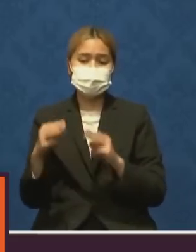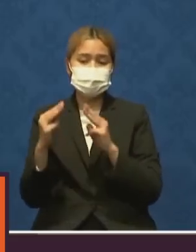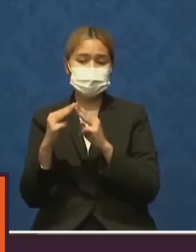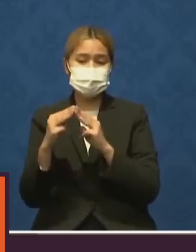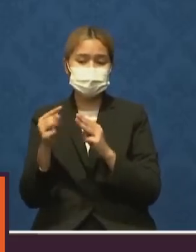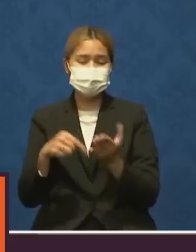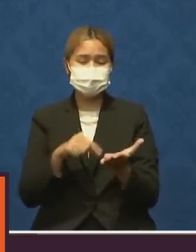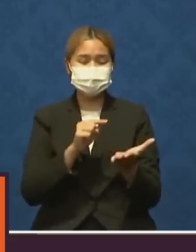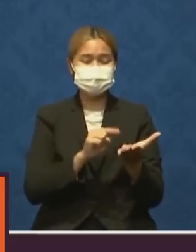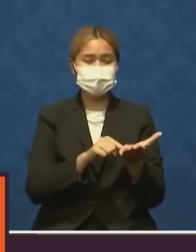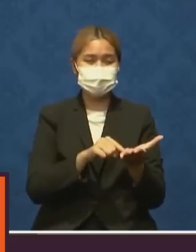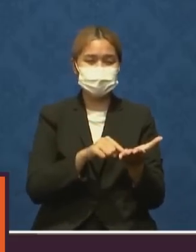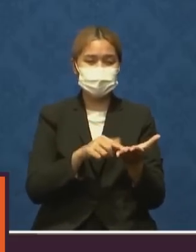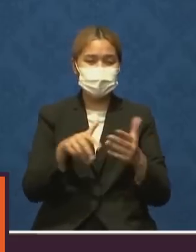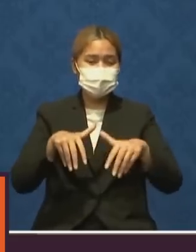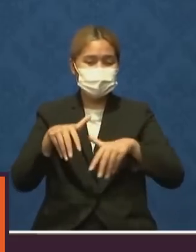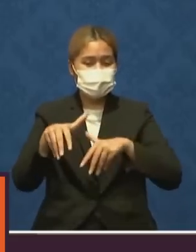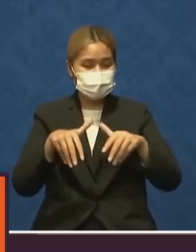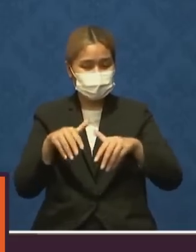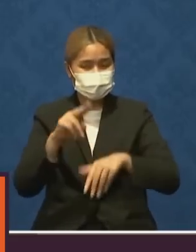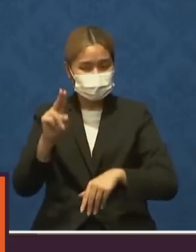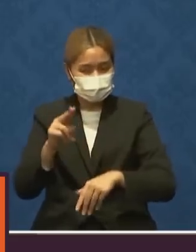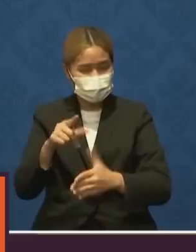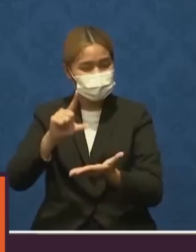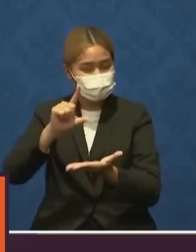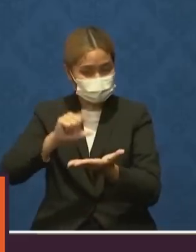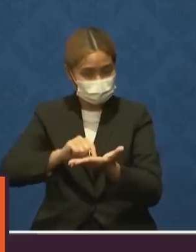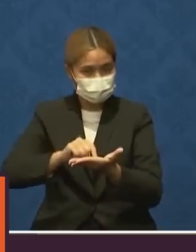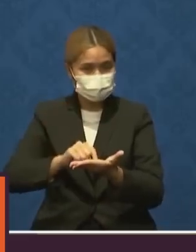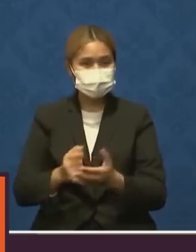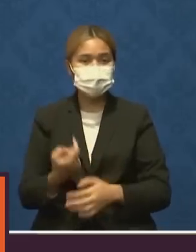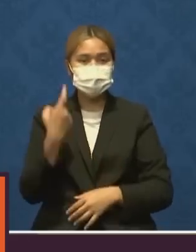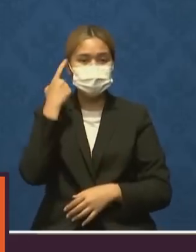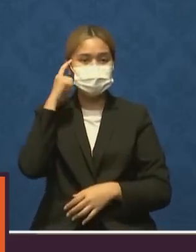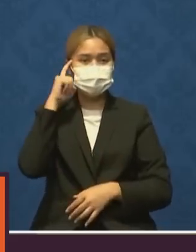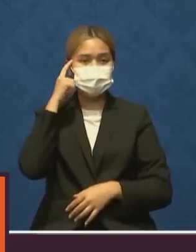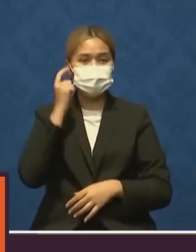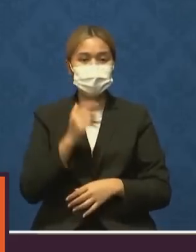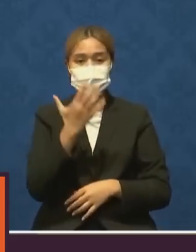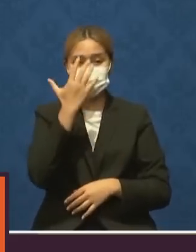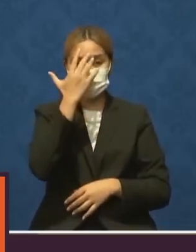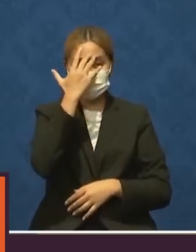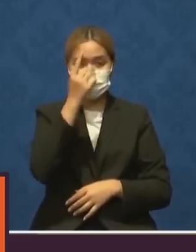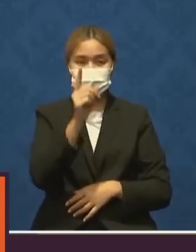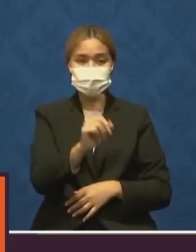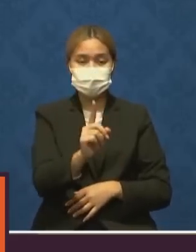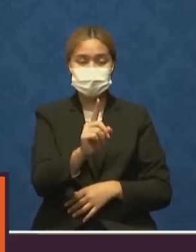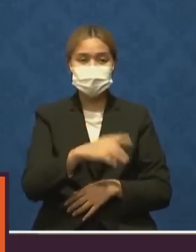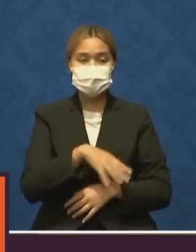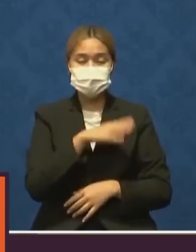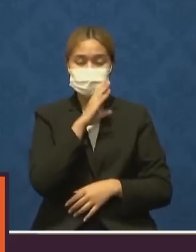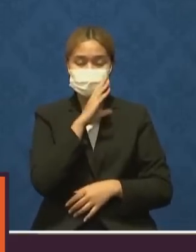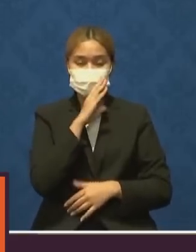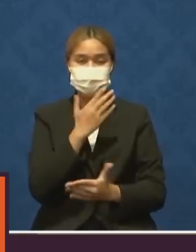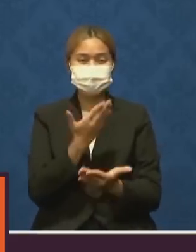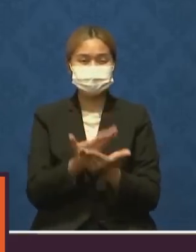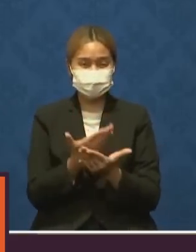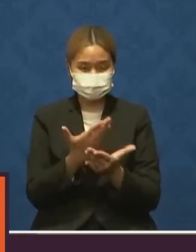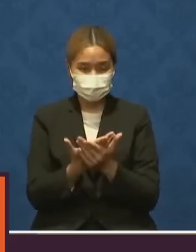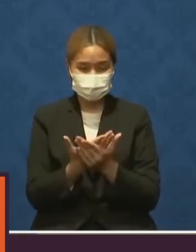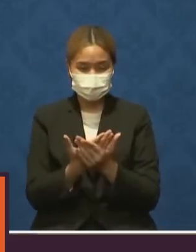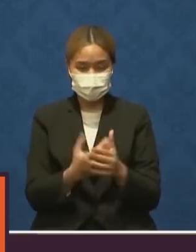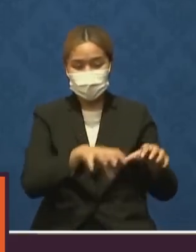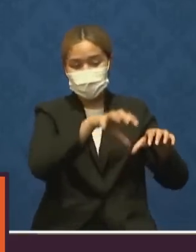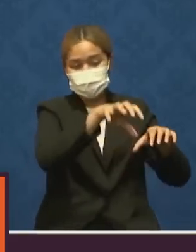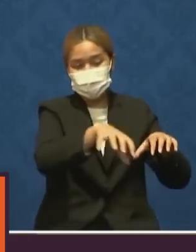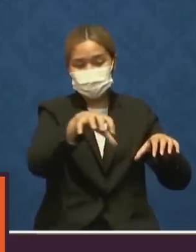าชนจะได้ใช้คาไฟาทถทสุดเพระถารวมกับมูลค่าของลไฟฟ้านี้ครั